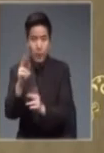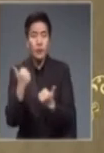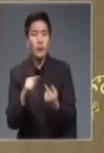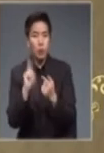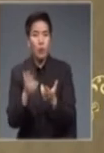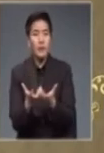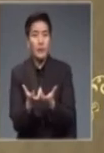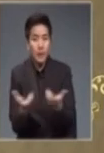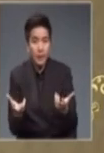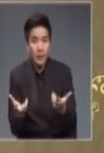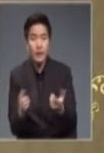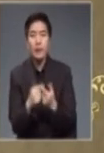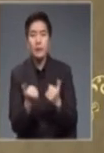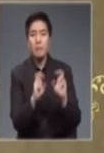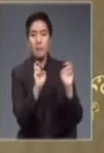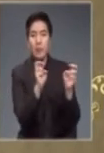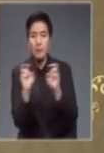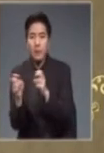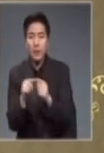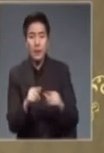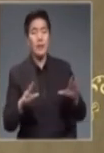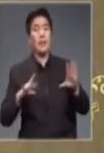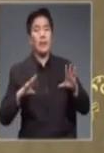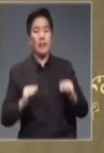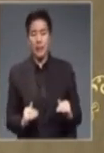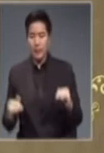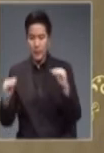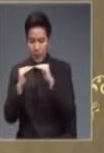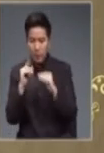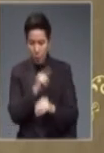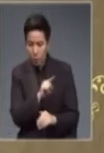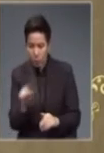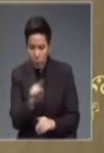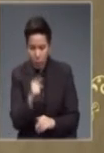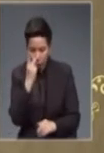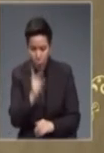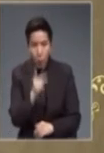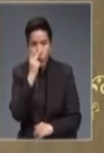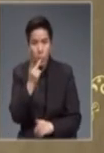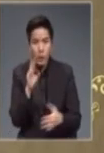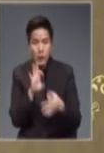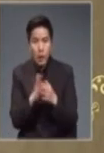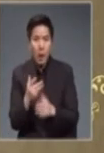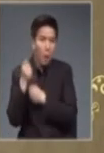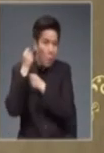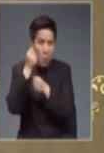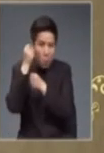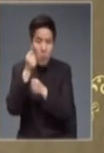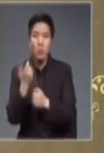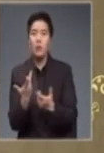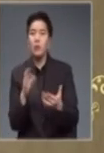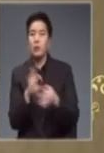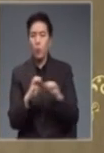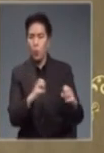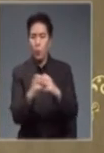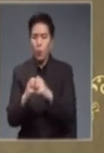ก็จะต้องไม่ทำสิ่งที่ผิดให้มันถูกต้องก็ทำสิ่งที่ถูกให้มันถูกขึ้นหรือถูกมากกว่านะครับแล้วก็รวดเร็วทันเวลานะครับ